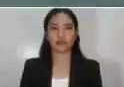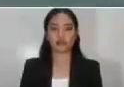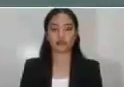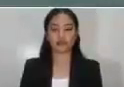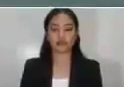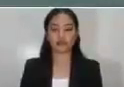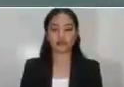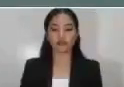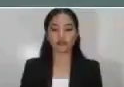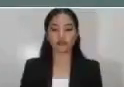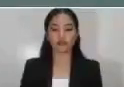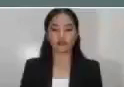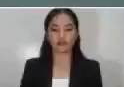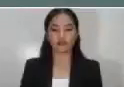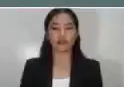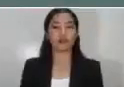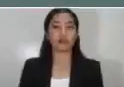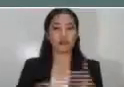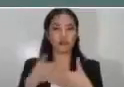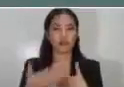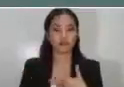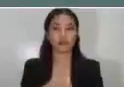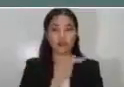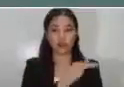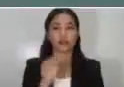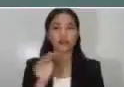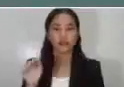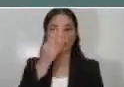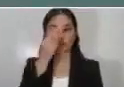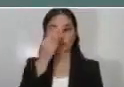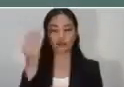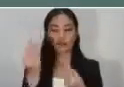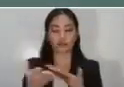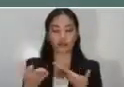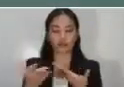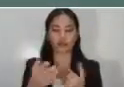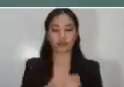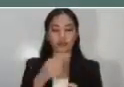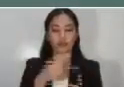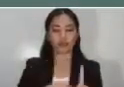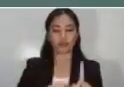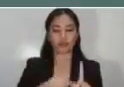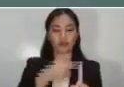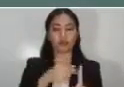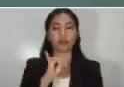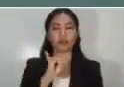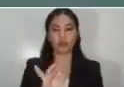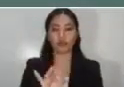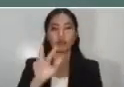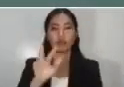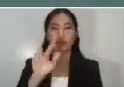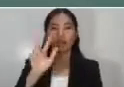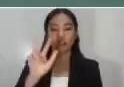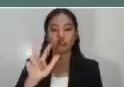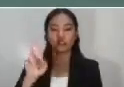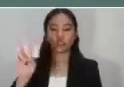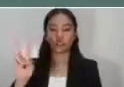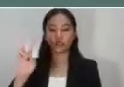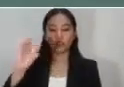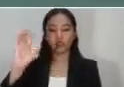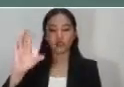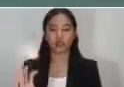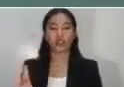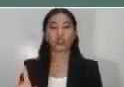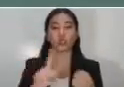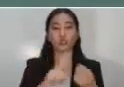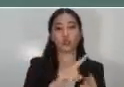Kahapon nga ay nakuna ng ating ka-RSP na si Kim Manuel ng Marikina City ang mga bagay sa ilalim ng araw na kanyang